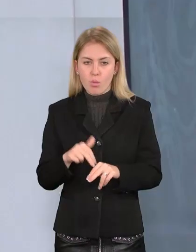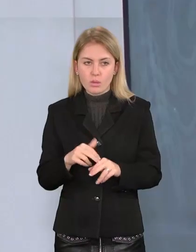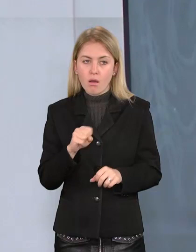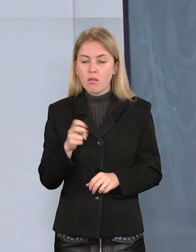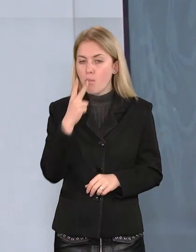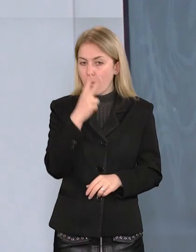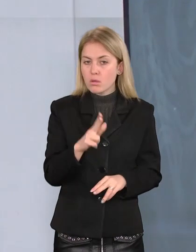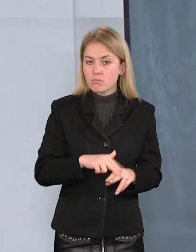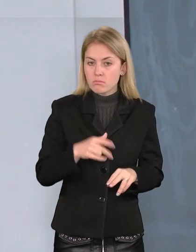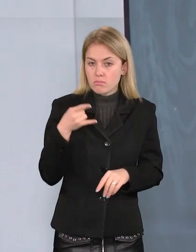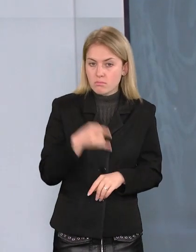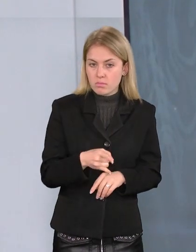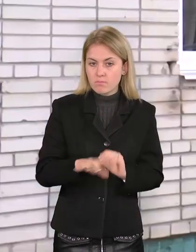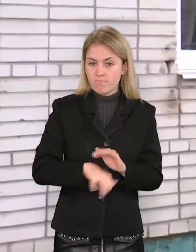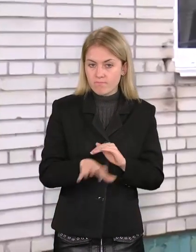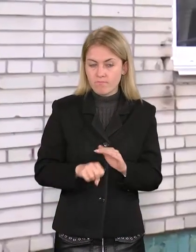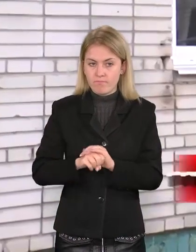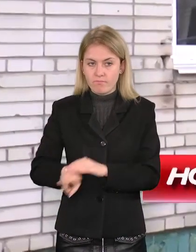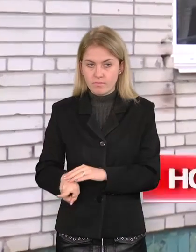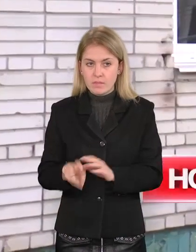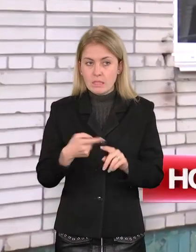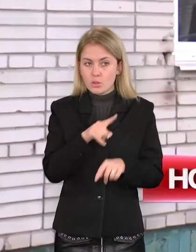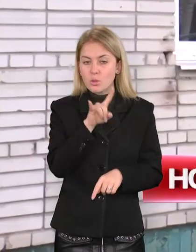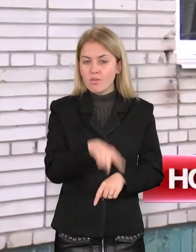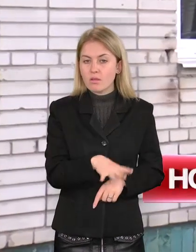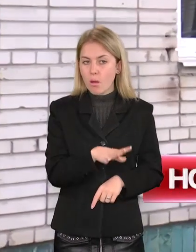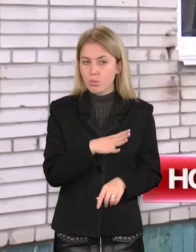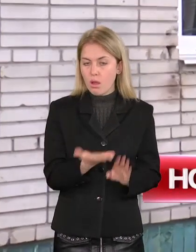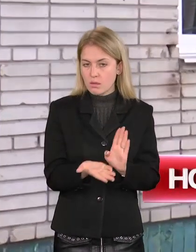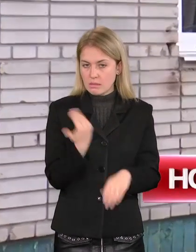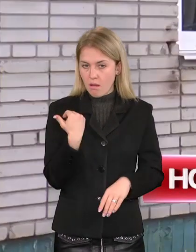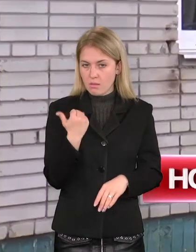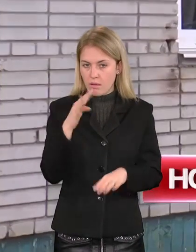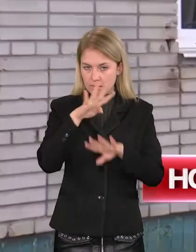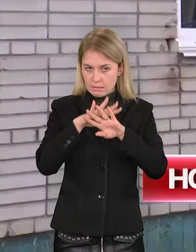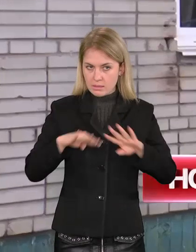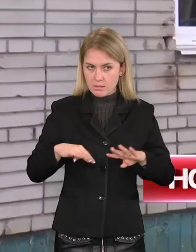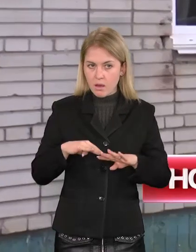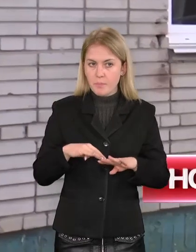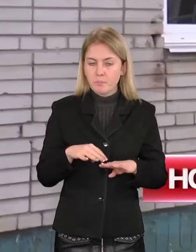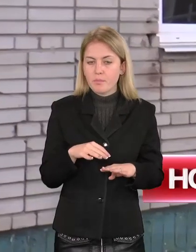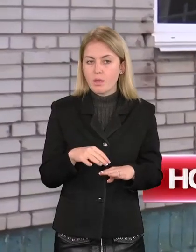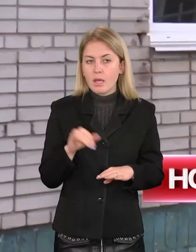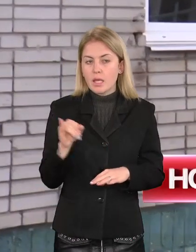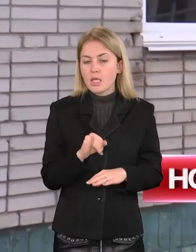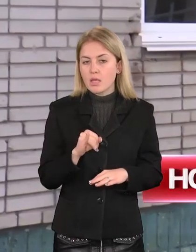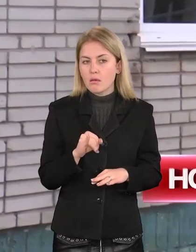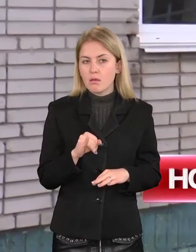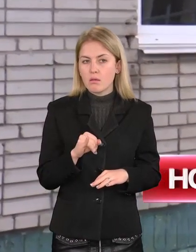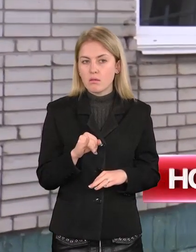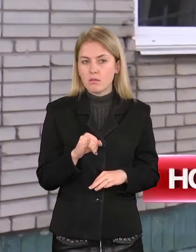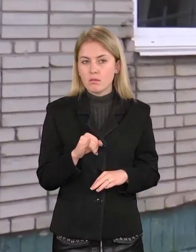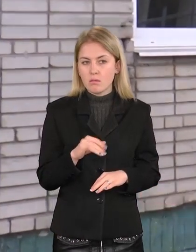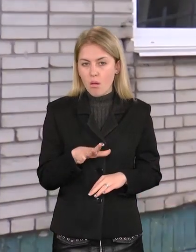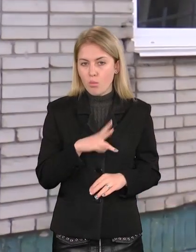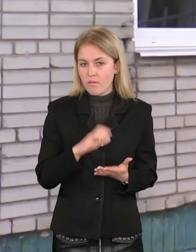автомобіль правоохоронців, крадій втік. За цього вікна була знята москітна сітка, лежала внизу. І в павільйоні